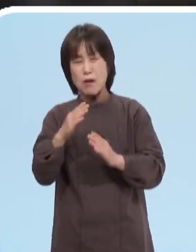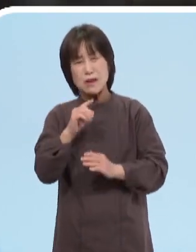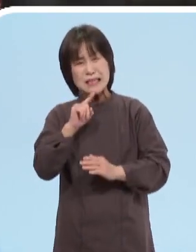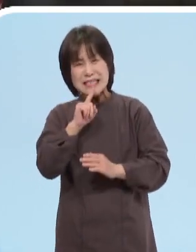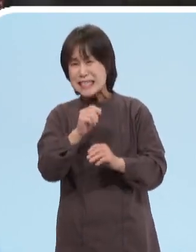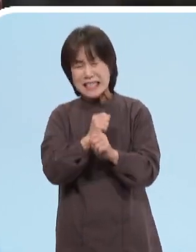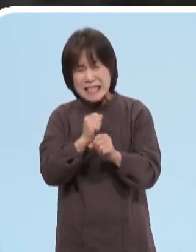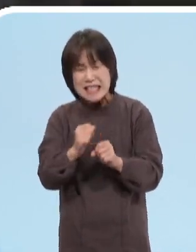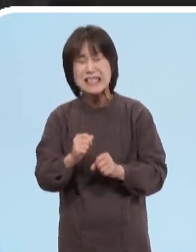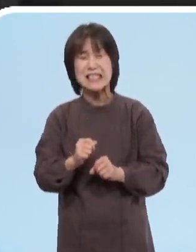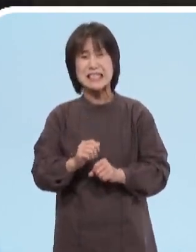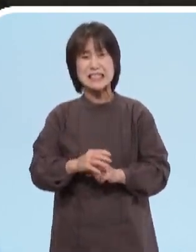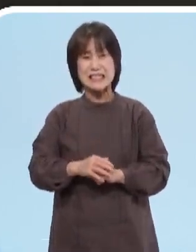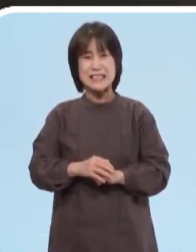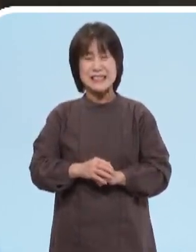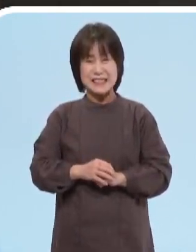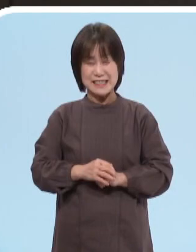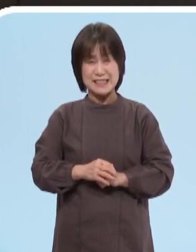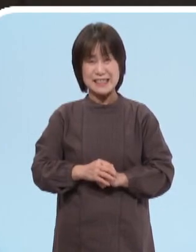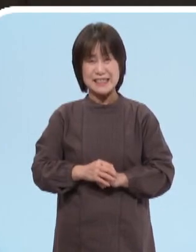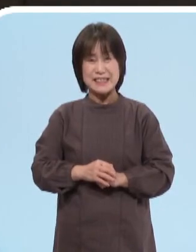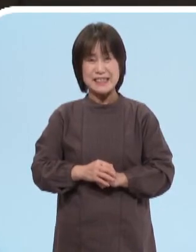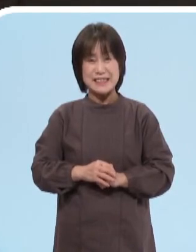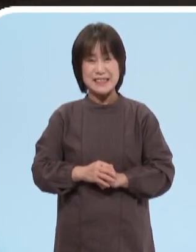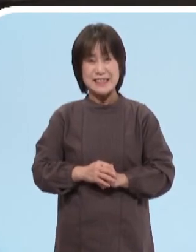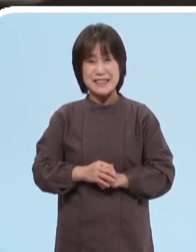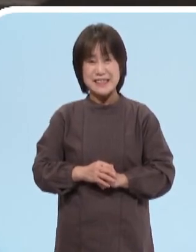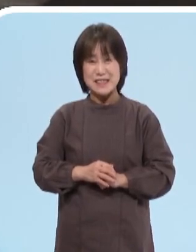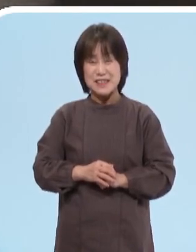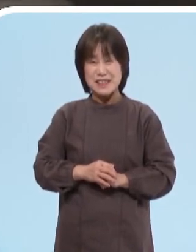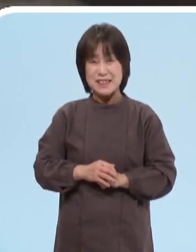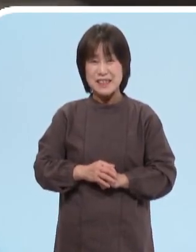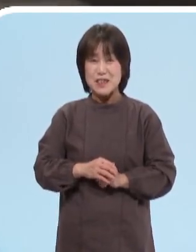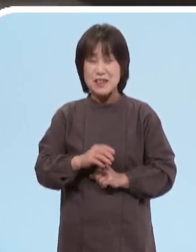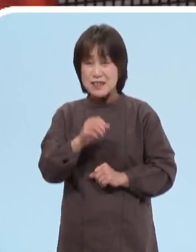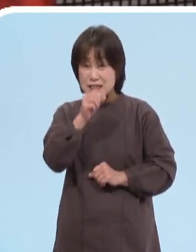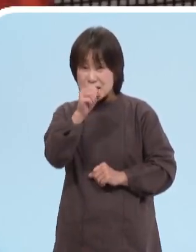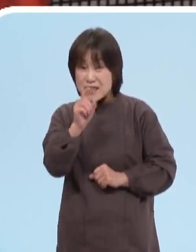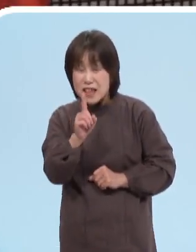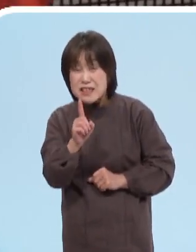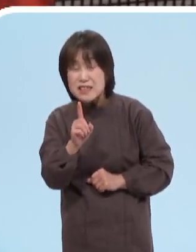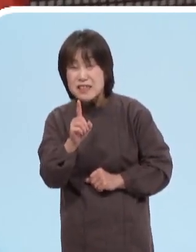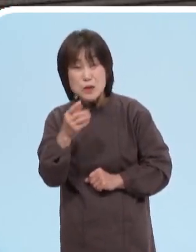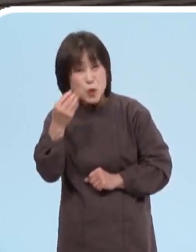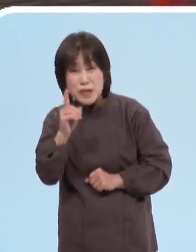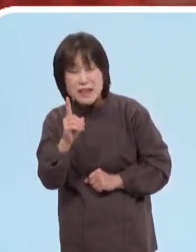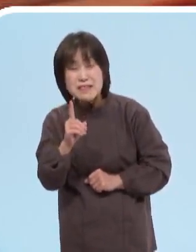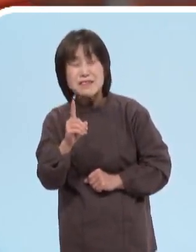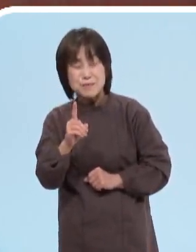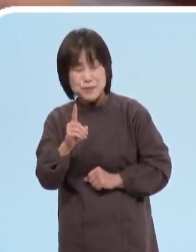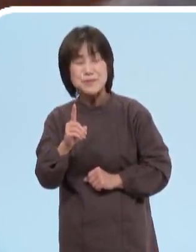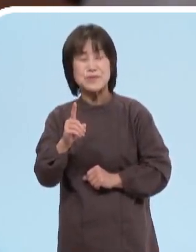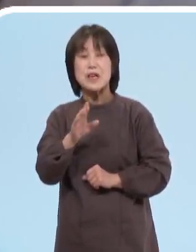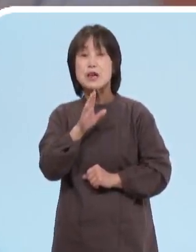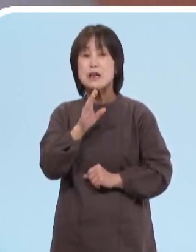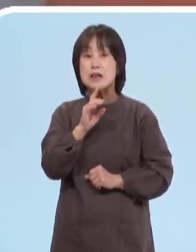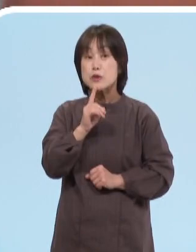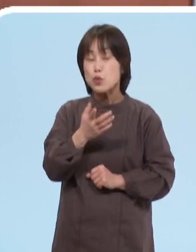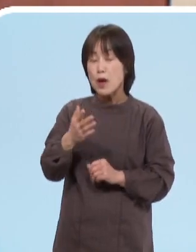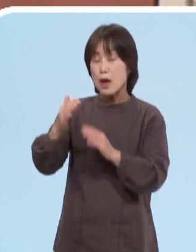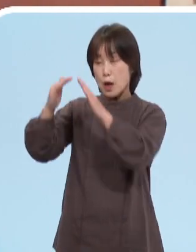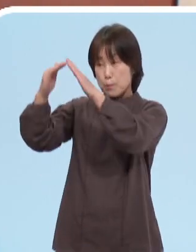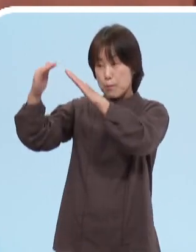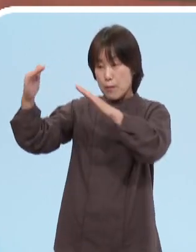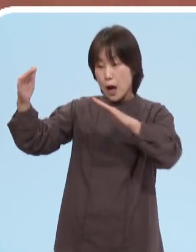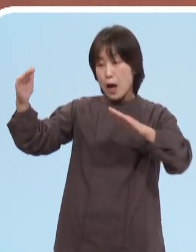い はあ、これまた何、なんかどういったところが、 はい、実はこの建物のこっ